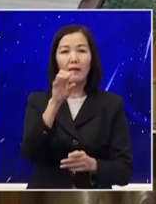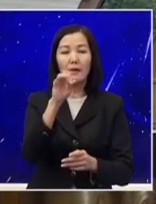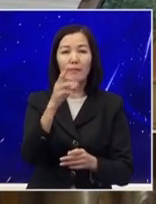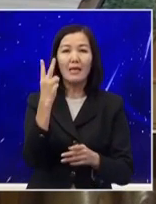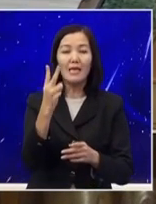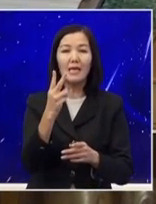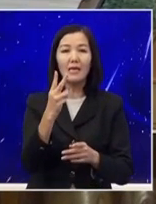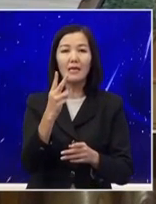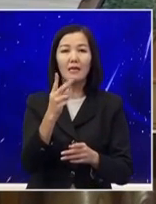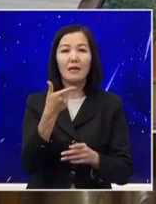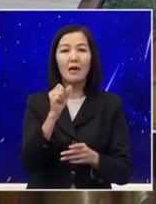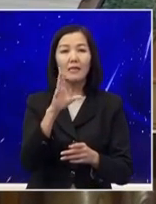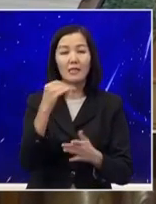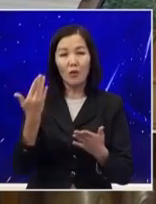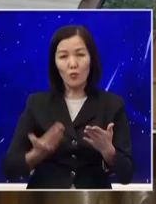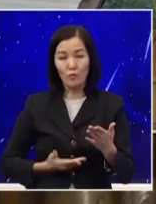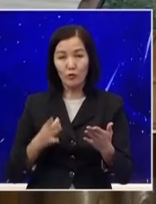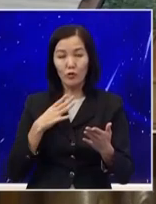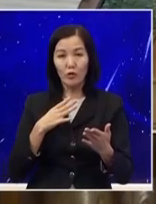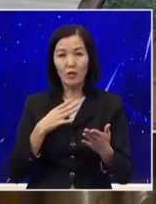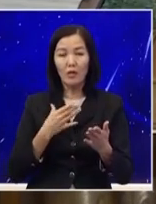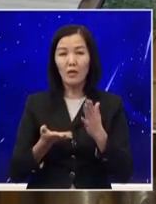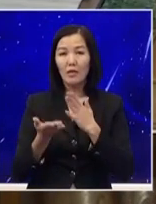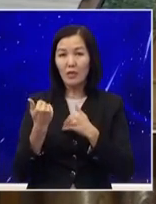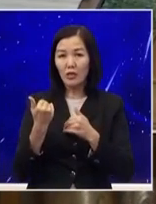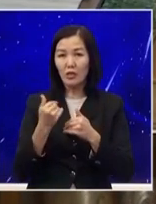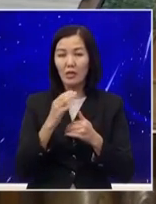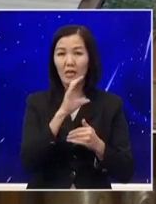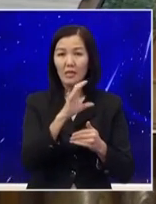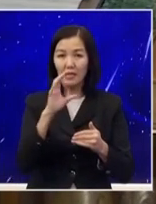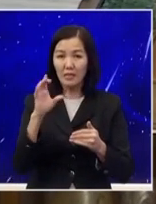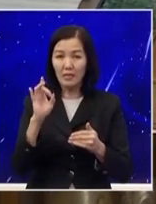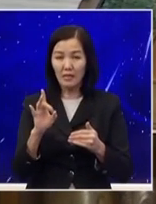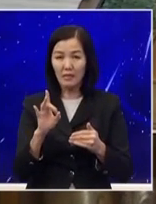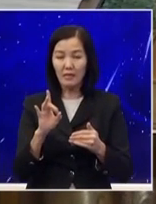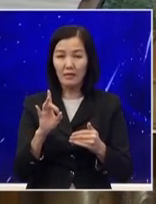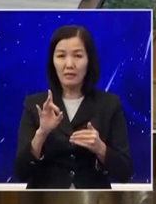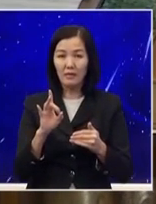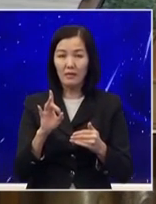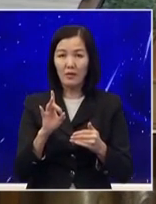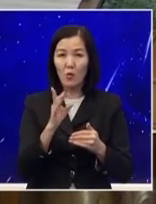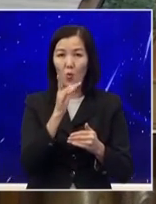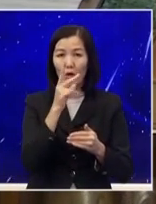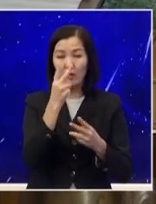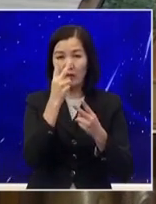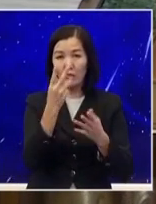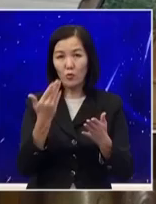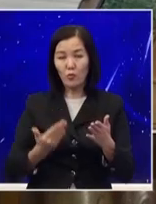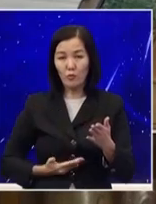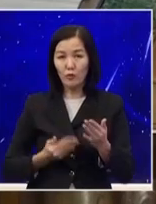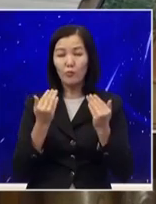екі ғасырдың куәгері. Кешегі кеңестік дәуір, социалистік дәуірдің куәгері.